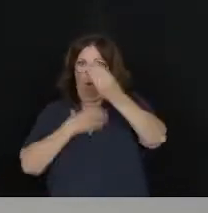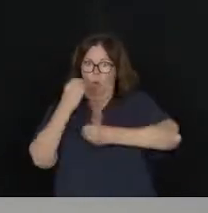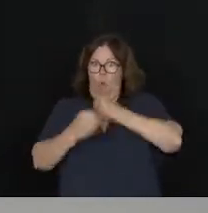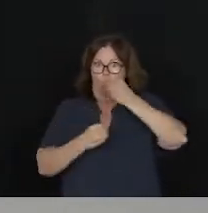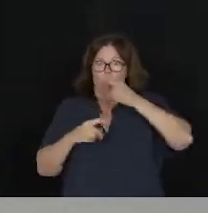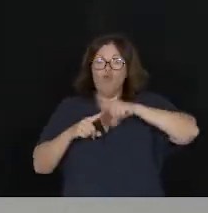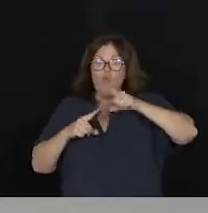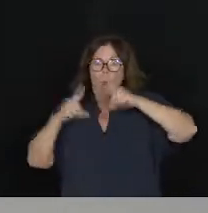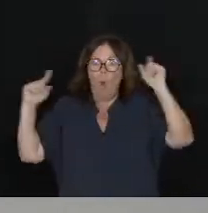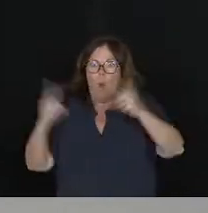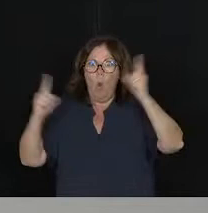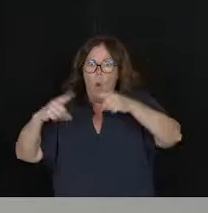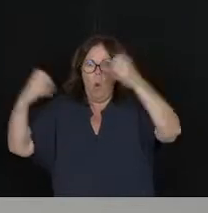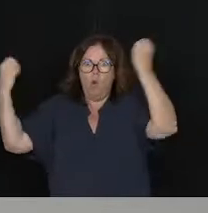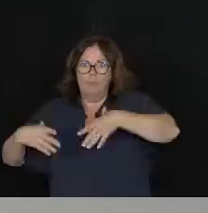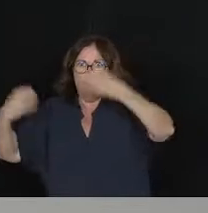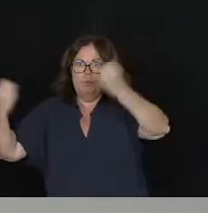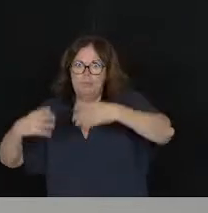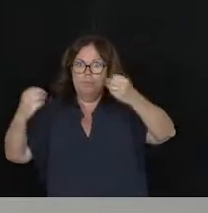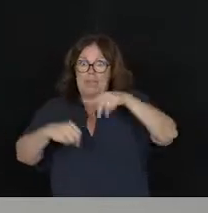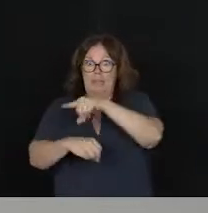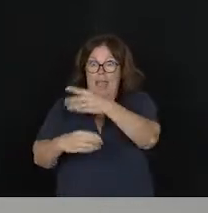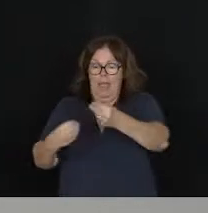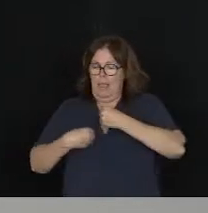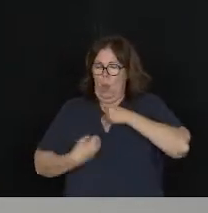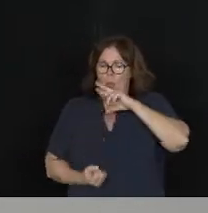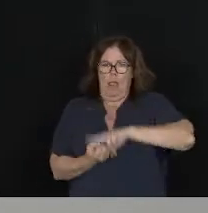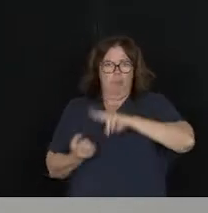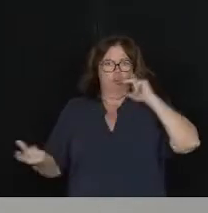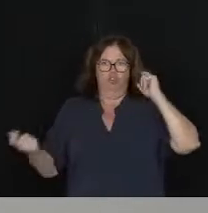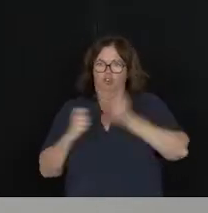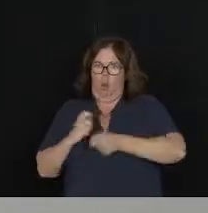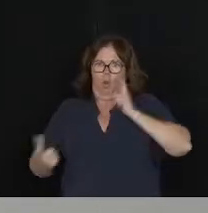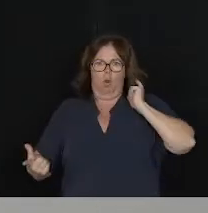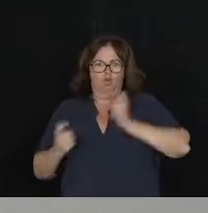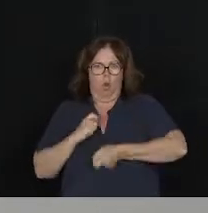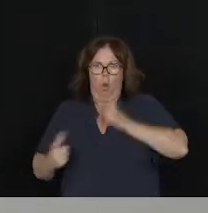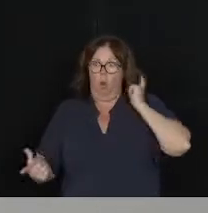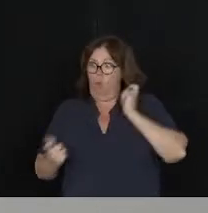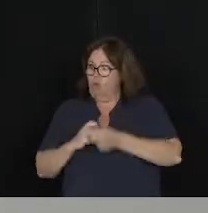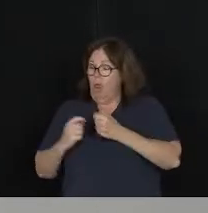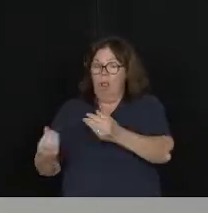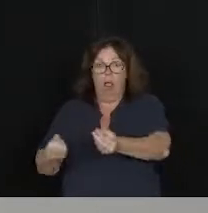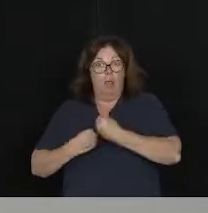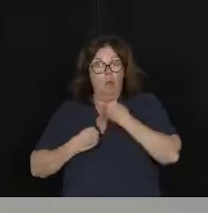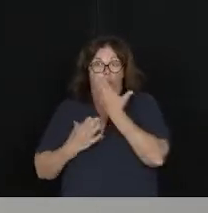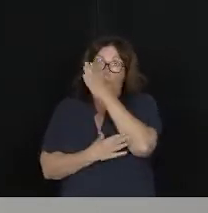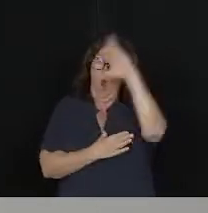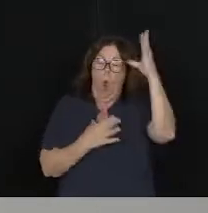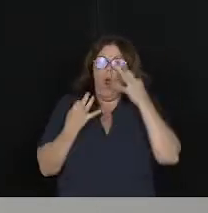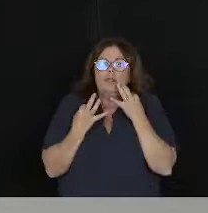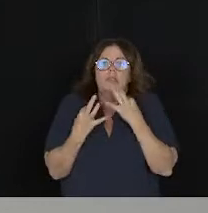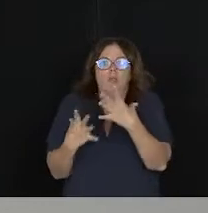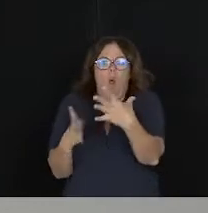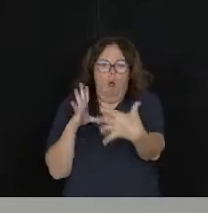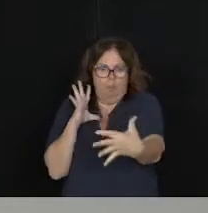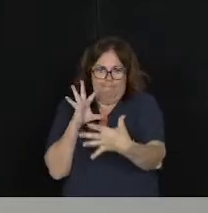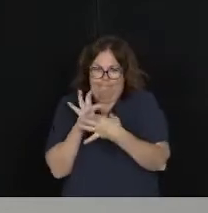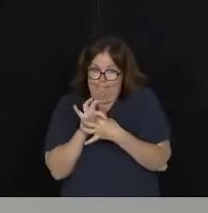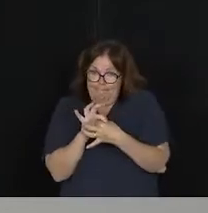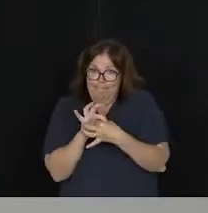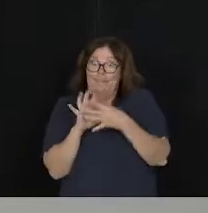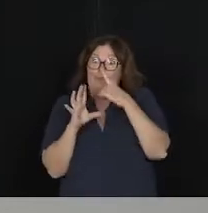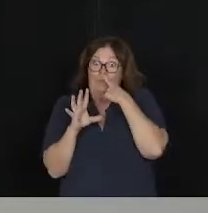anthropologues le définissent, un changement de rythme marquant une nouvelle temporalité qui altère les rapports au